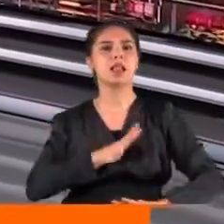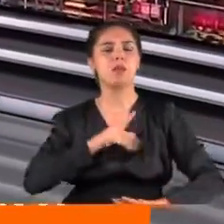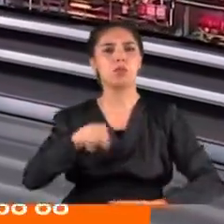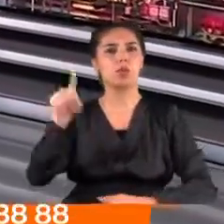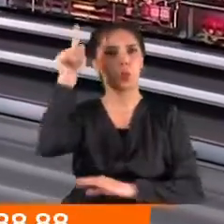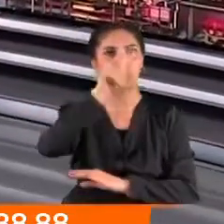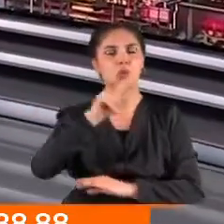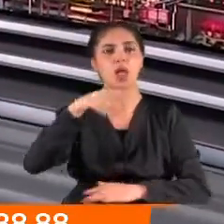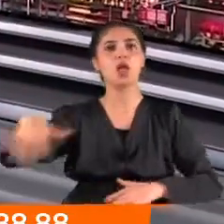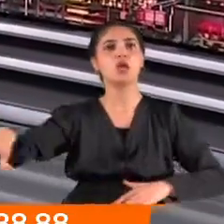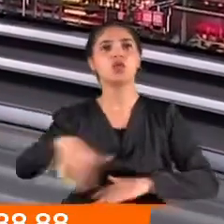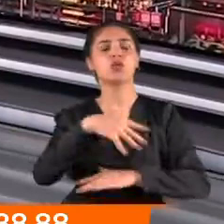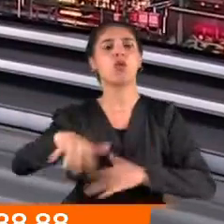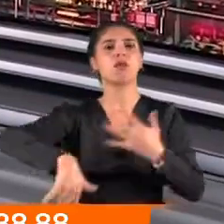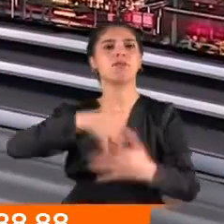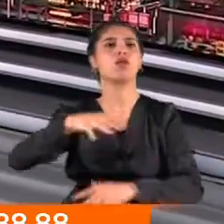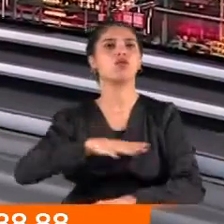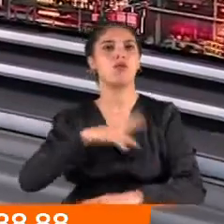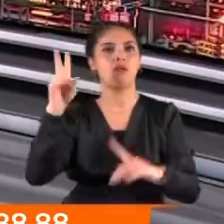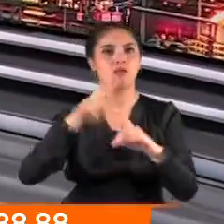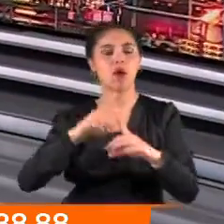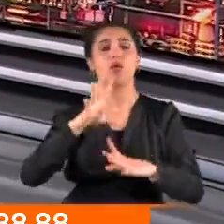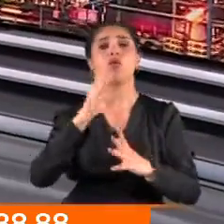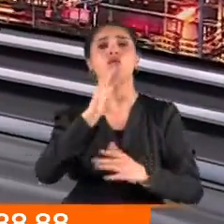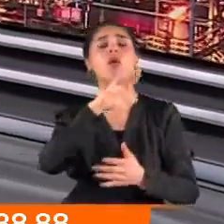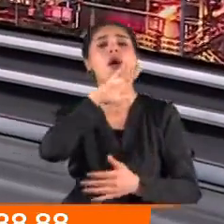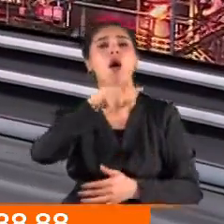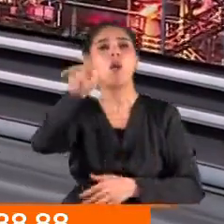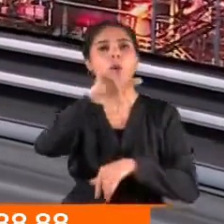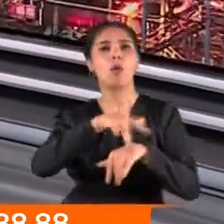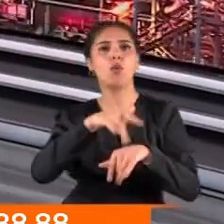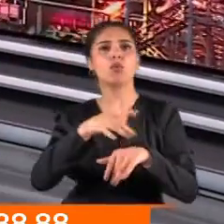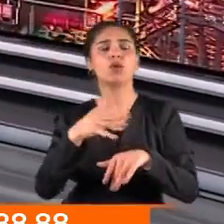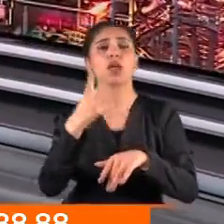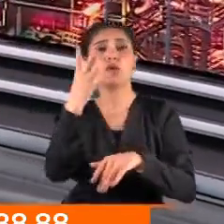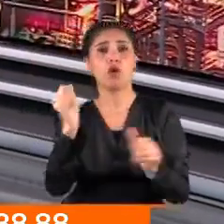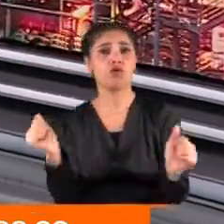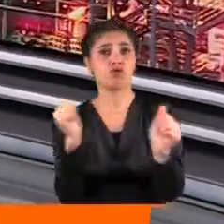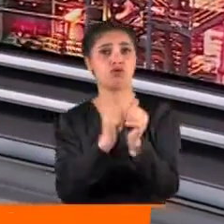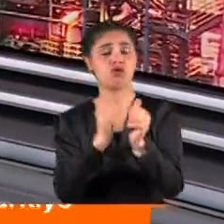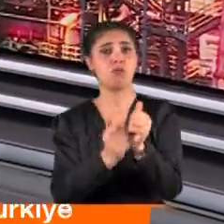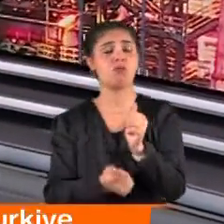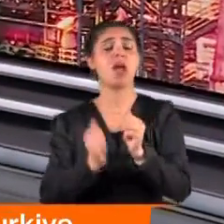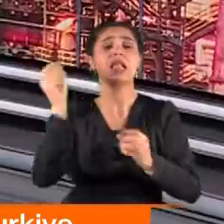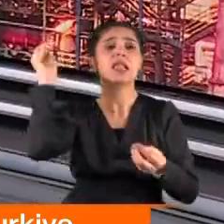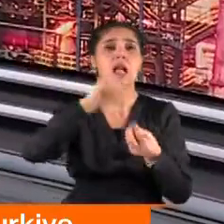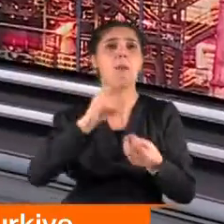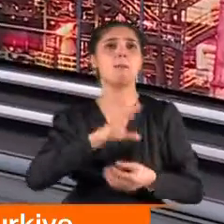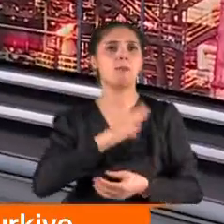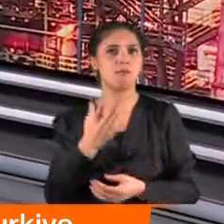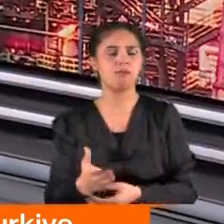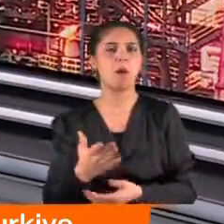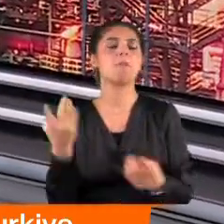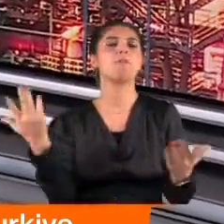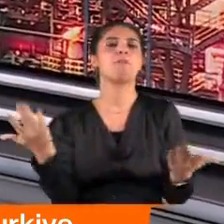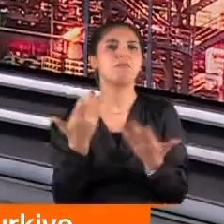nedenle. Yani sokaklar ısınıyor. Faturalar birçok Avrupa ülkesinde şimdiden çok arttı. Mesela 4 kat bazı ülkelerde.